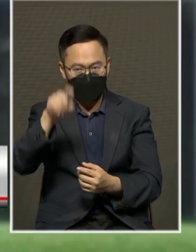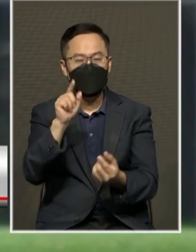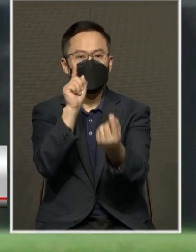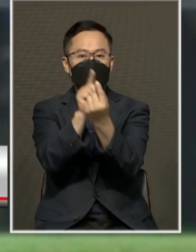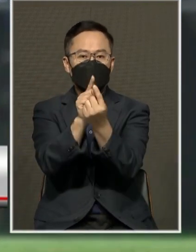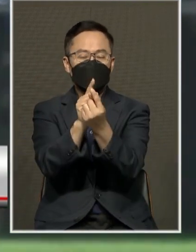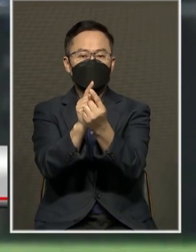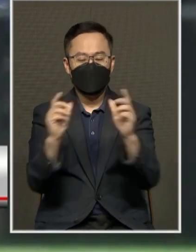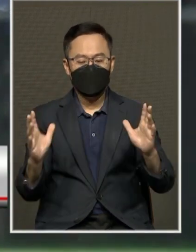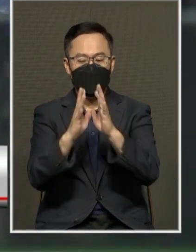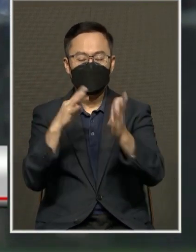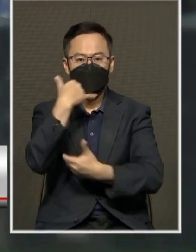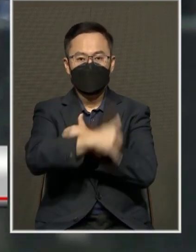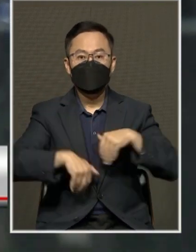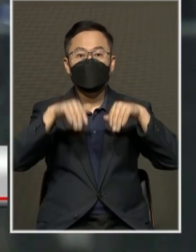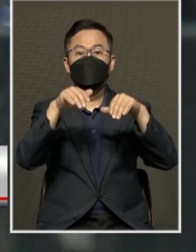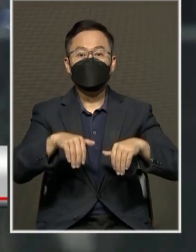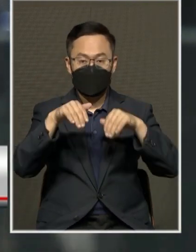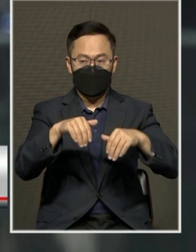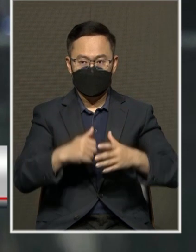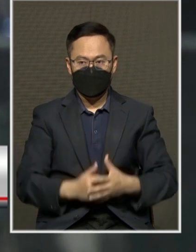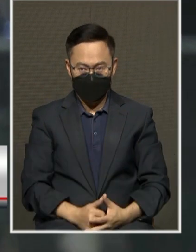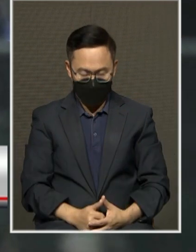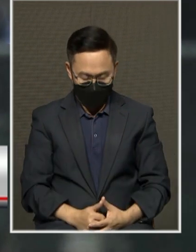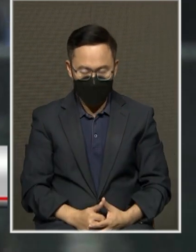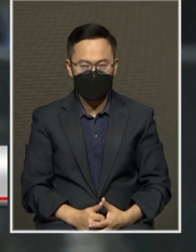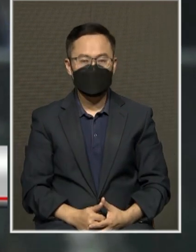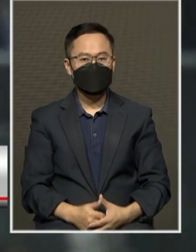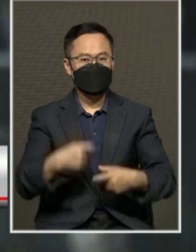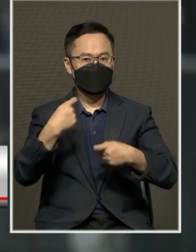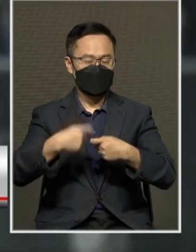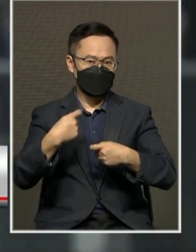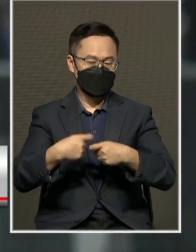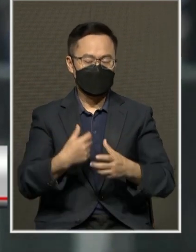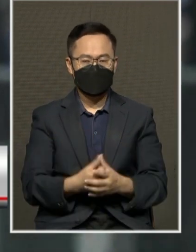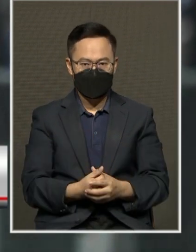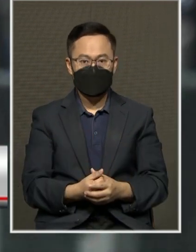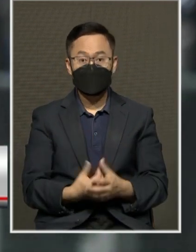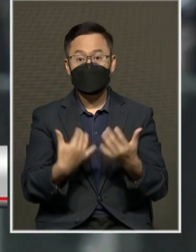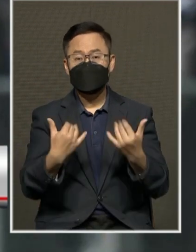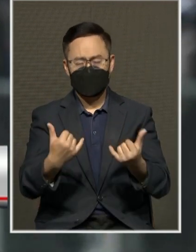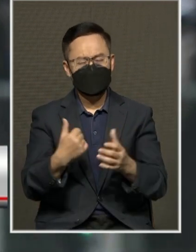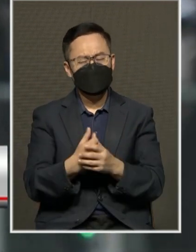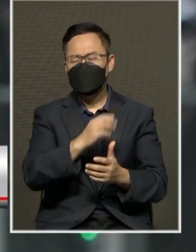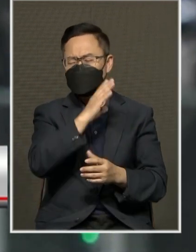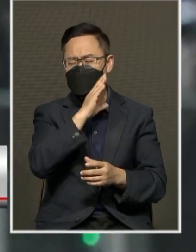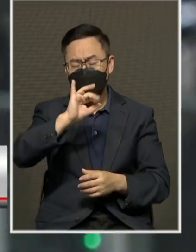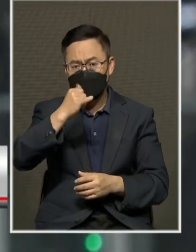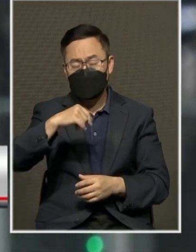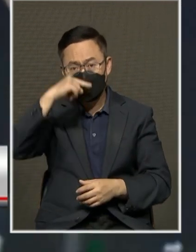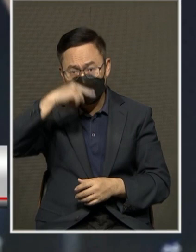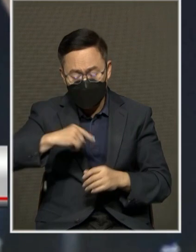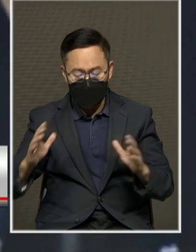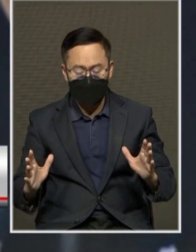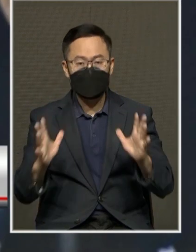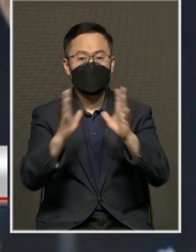พราะถ้ามาเจอออสเตรเลียในเกมนัดรองหมายความว่าเราเข้าเป็นในฐานะรองแชมป์เนี่ยมันก็มีความเป็นไปได้สูงว่าเราเนี่ยจะ